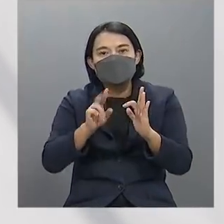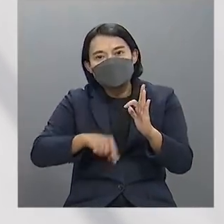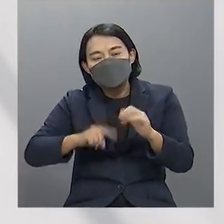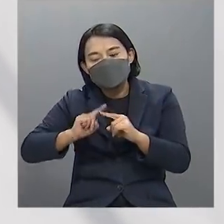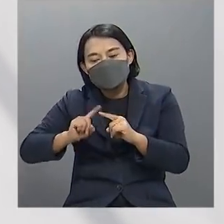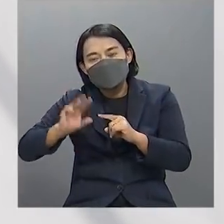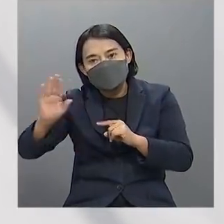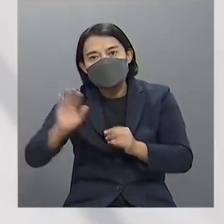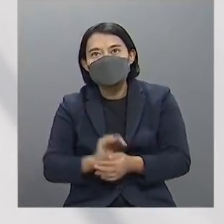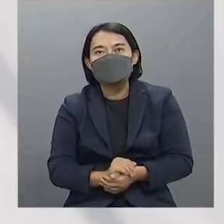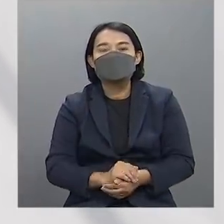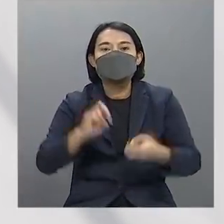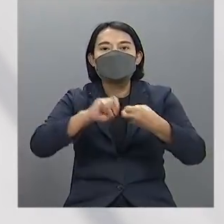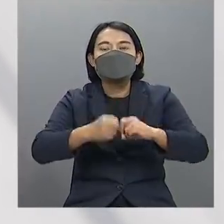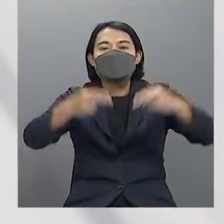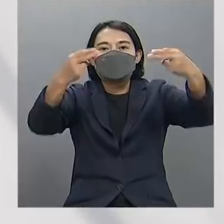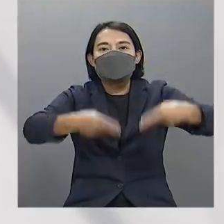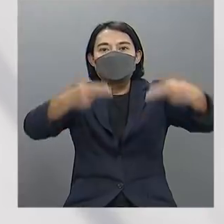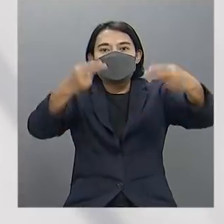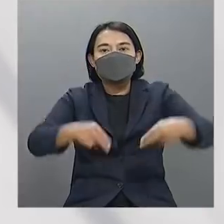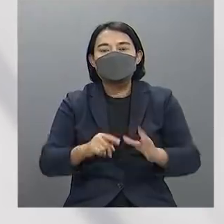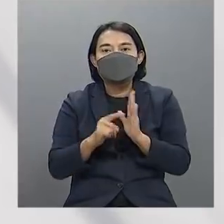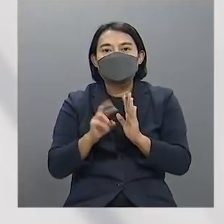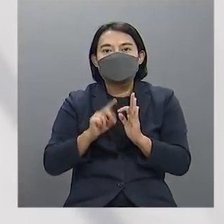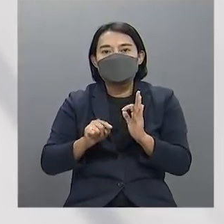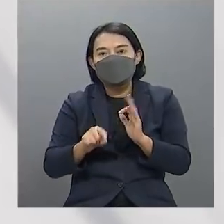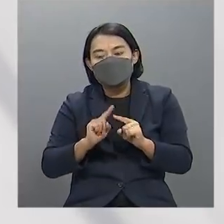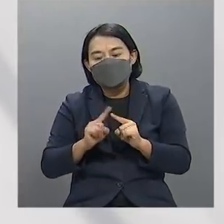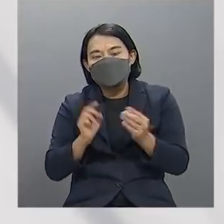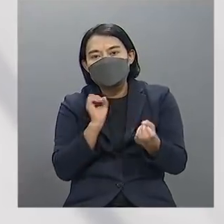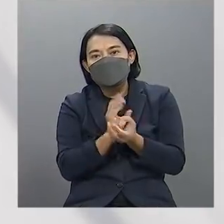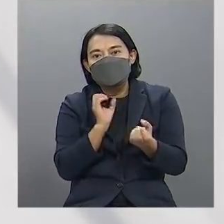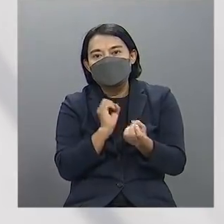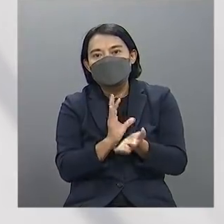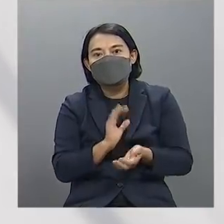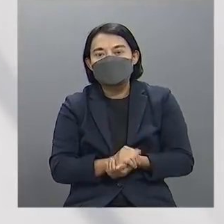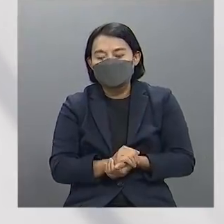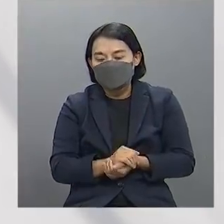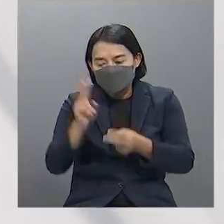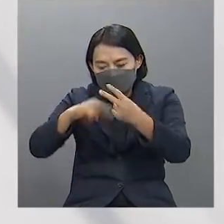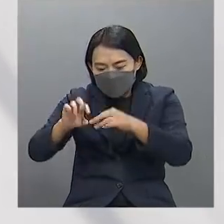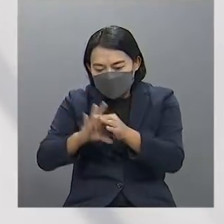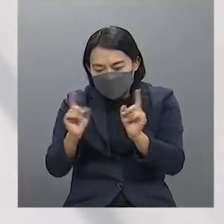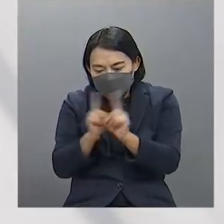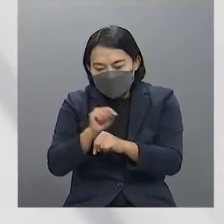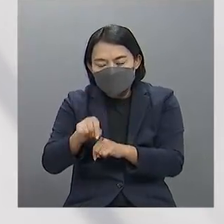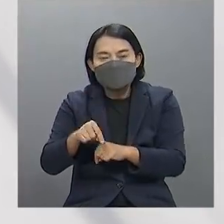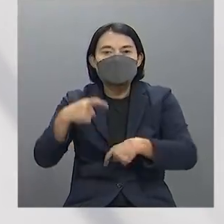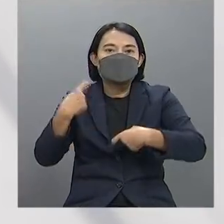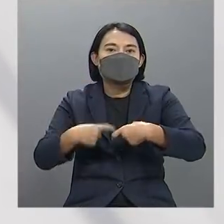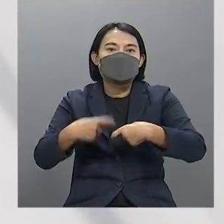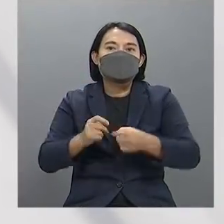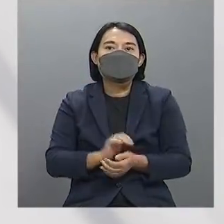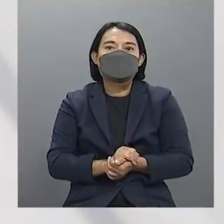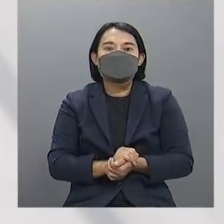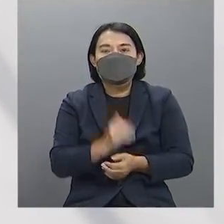ก็กระทบกับการกระจายแร่เหล่านี้ค่ะแล้วการจะไปหาแหล่งแร่ทดแทนมันก็ไม่ใช่เรื่องง่ายดังนั้นมันย่อมไปกระทบ